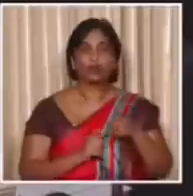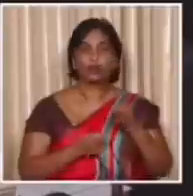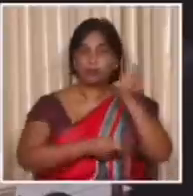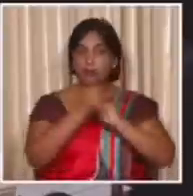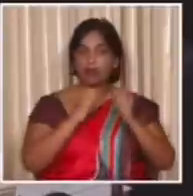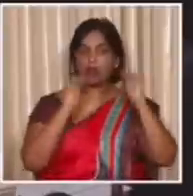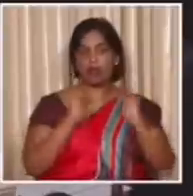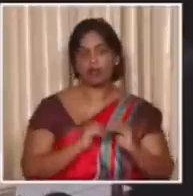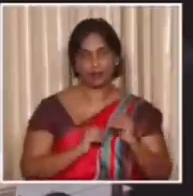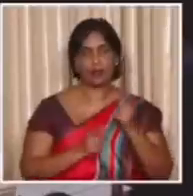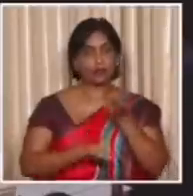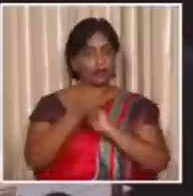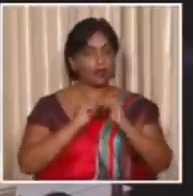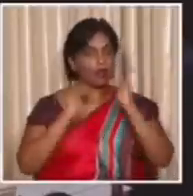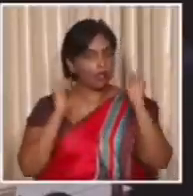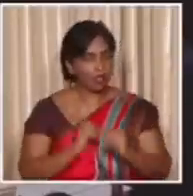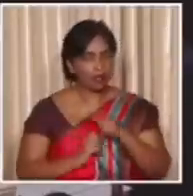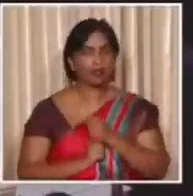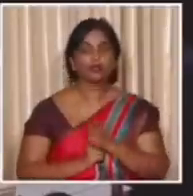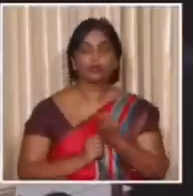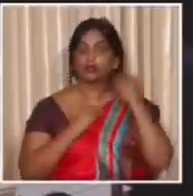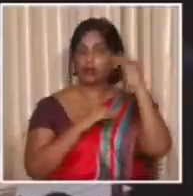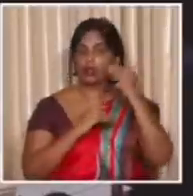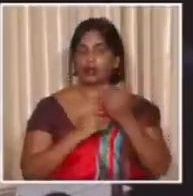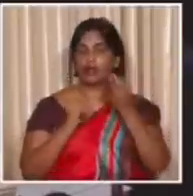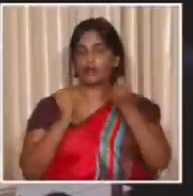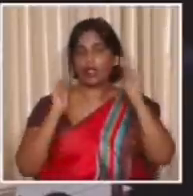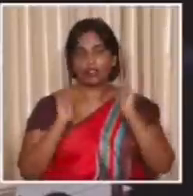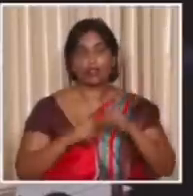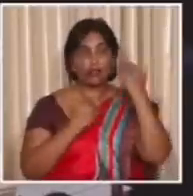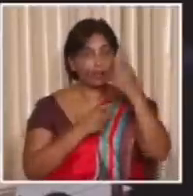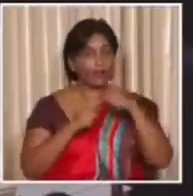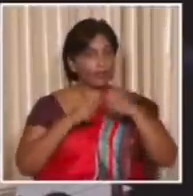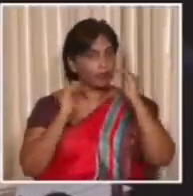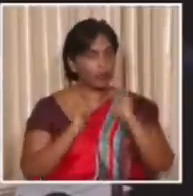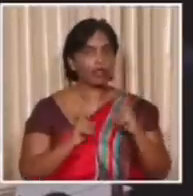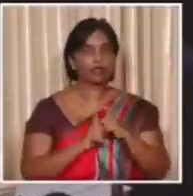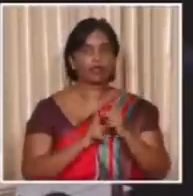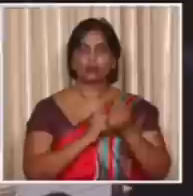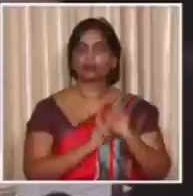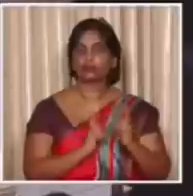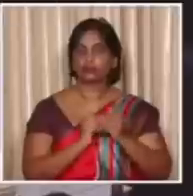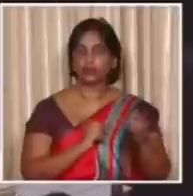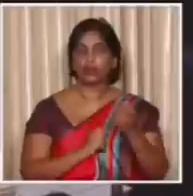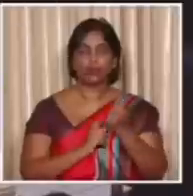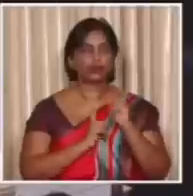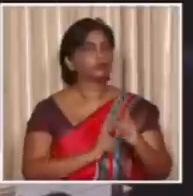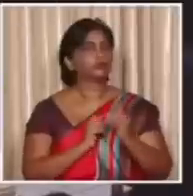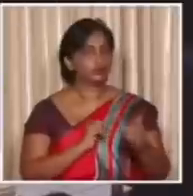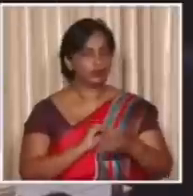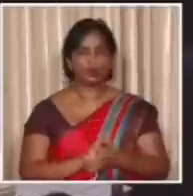ගැනීම හැකියාව අඩු වෙනවා. මිලදී ගැනීම හැකියාව අඩු වුනහම ආනයන වියදම් අඩු වෙනවා. ආනයන වියදම් අඩු වුනහම ඩොලරේට ස්ථවර භාවයක් එනවා. රුපියල්ට ස්ථවර භාවයක්